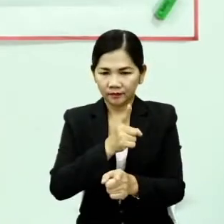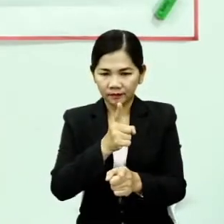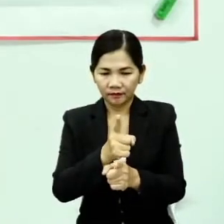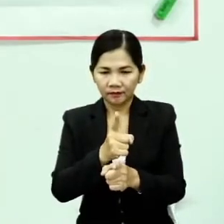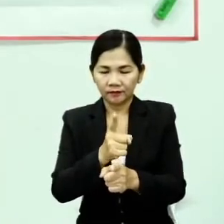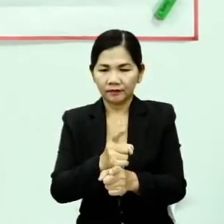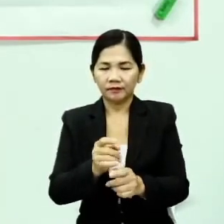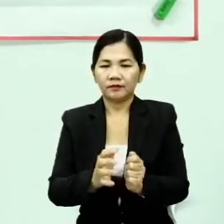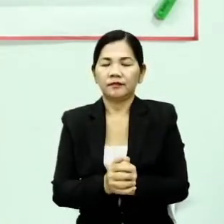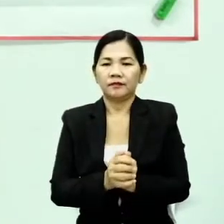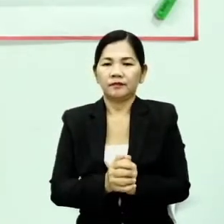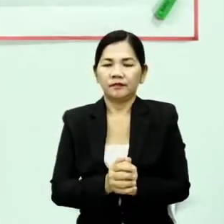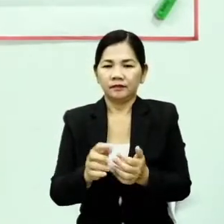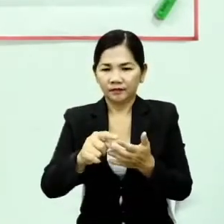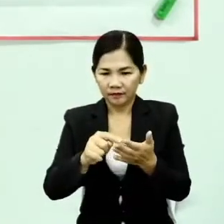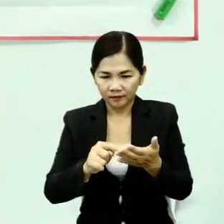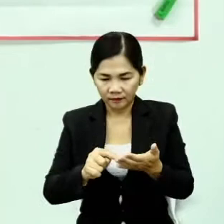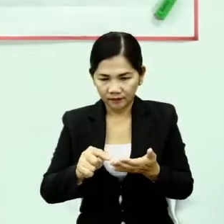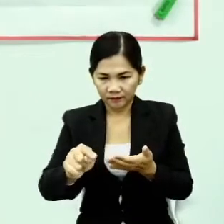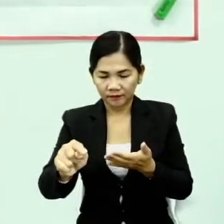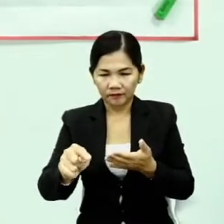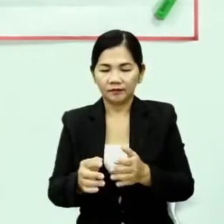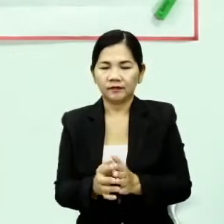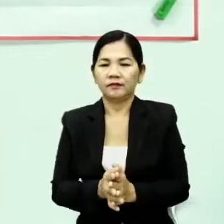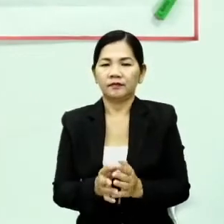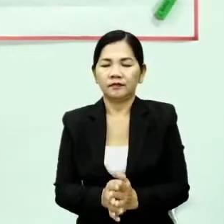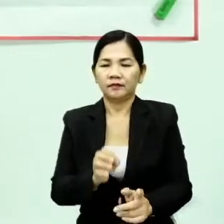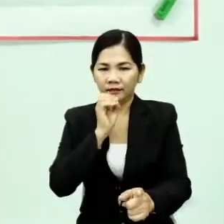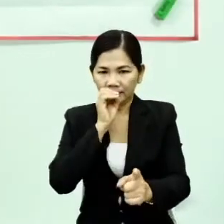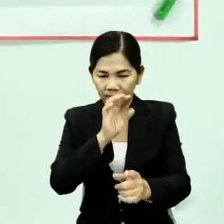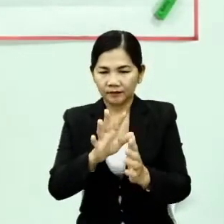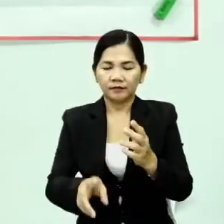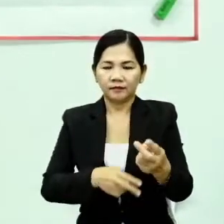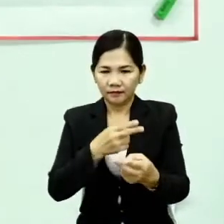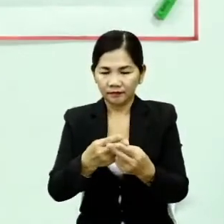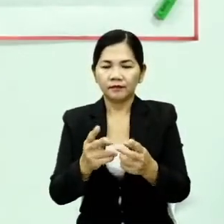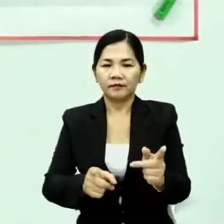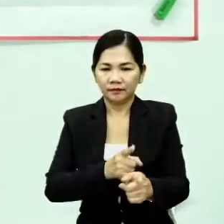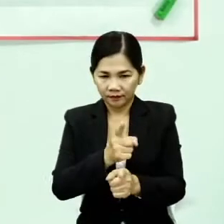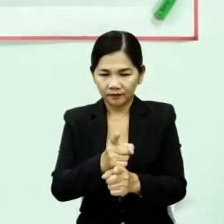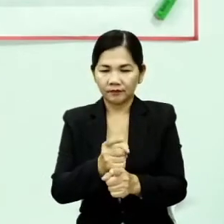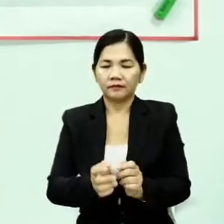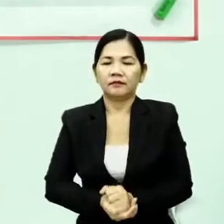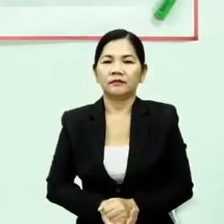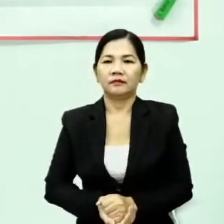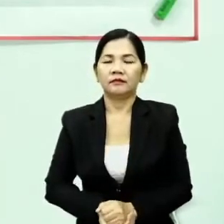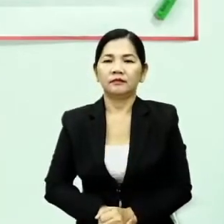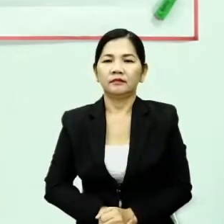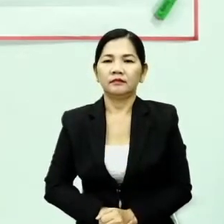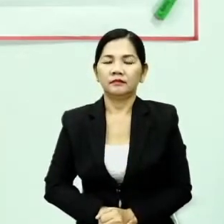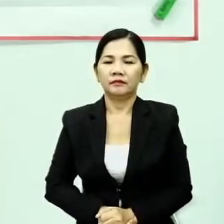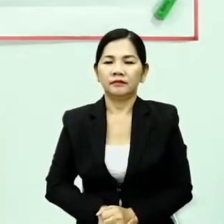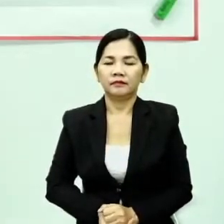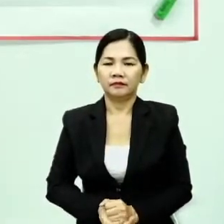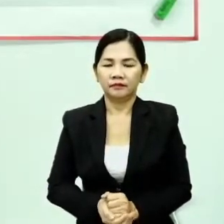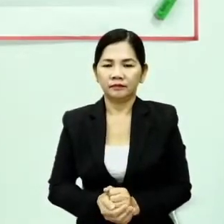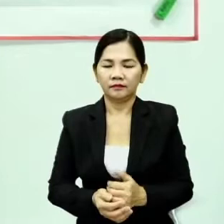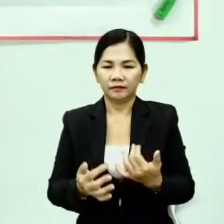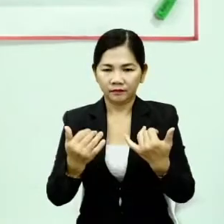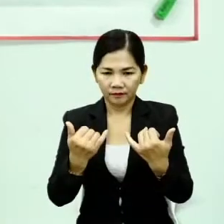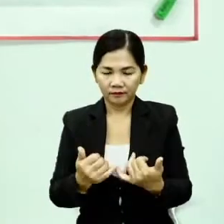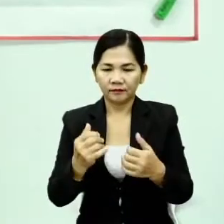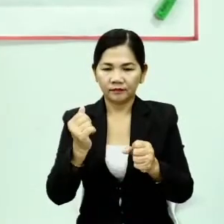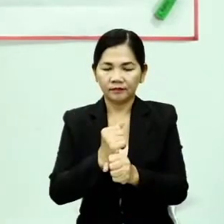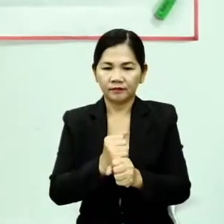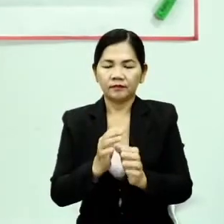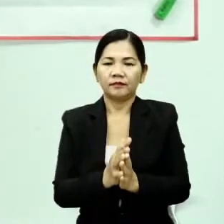cha chẳng con cút xin nhạc cây muối đầm bấy bên chợ tha trầm lại con trầm tử cha hai chấm po con cha